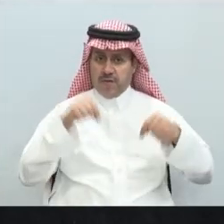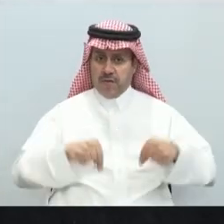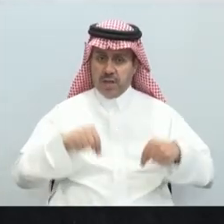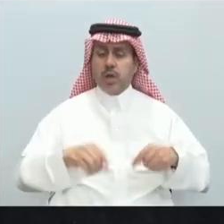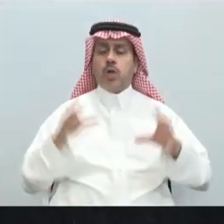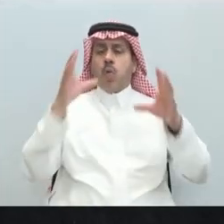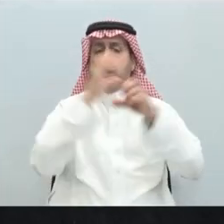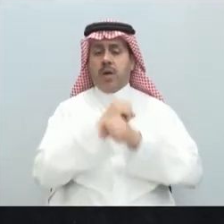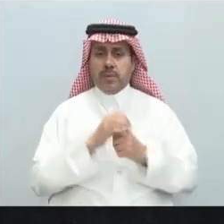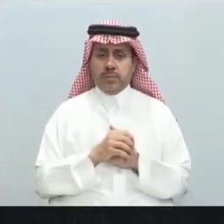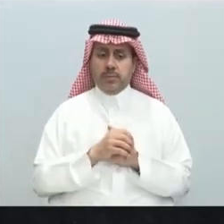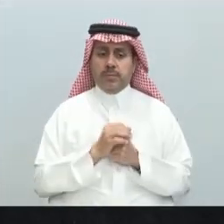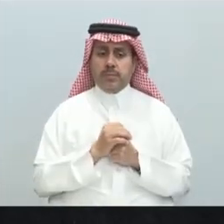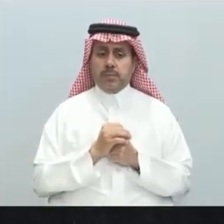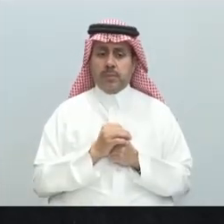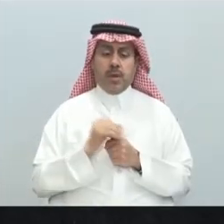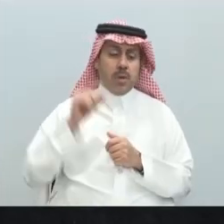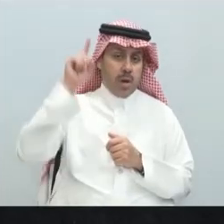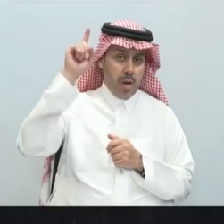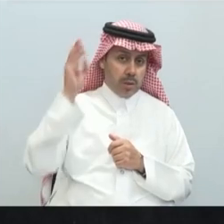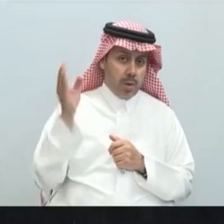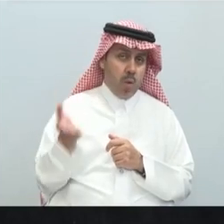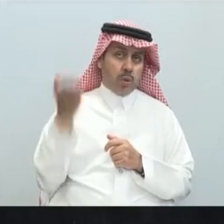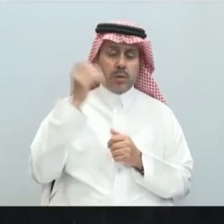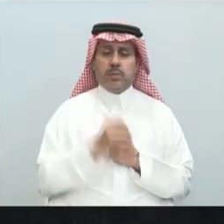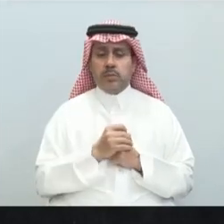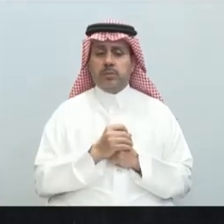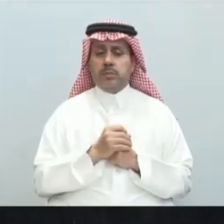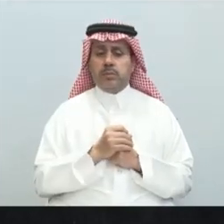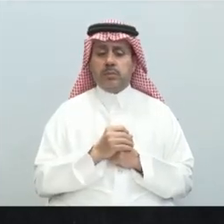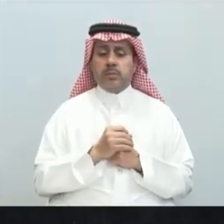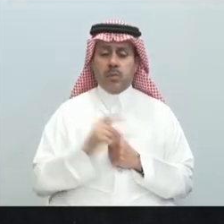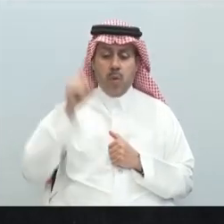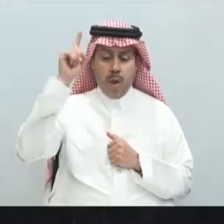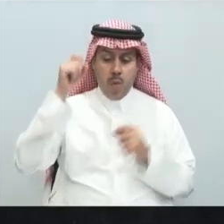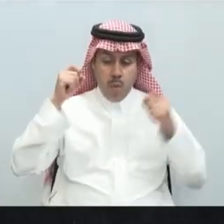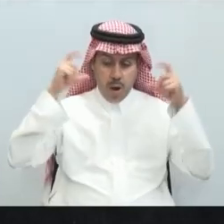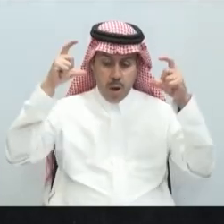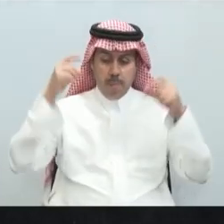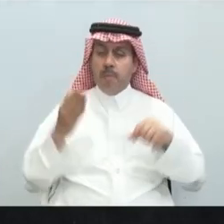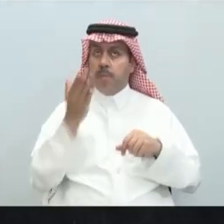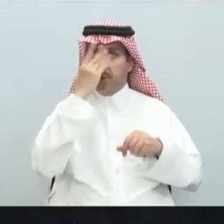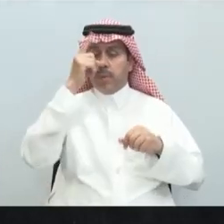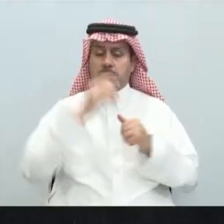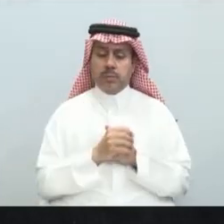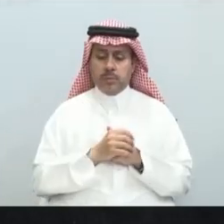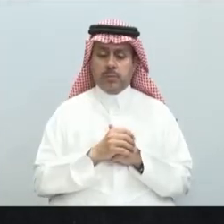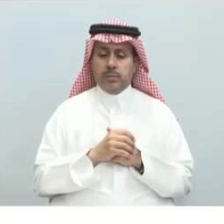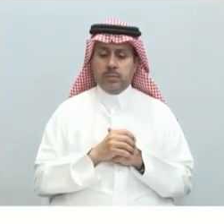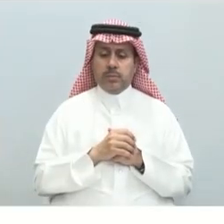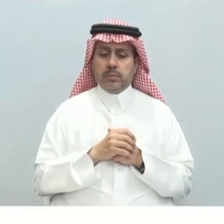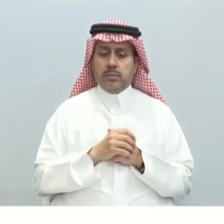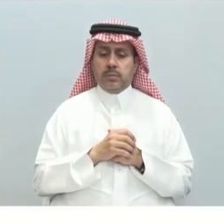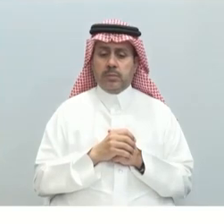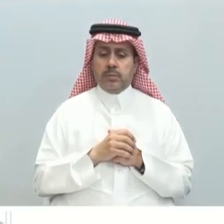الدارين لان ذلك من عند الله سبحانه وتعالى وهو جل وعلا اعلم بعباده وما يناسبهم ايضا